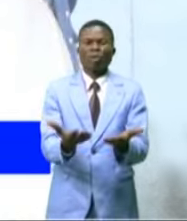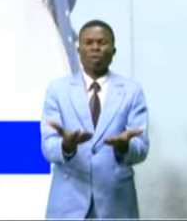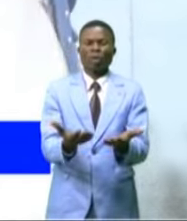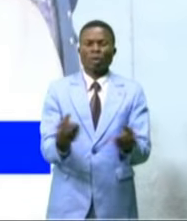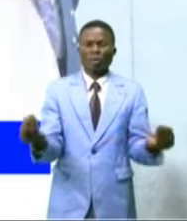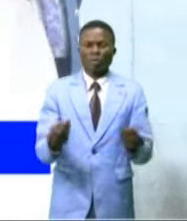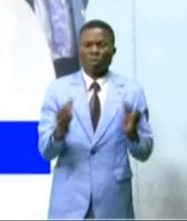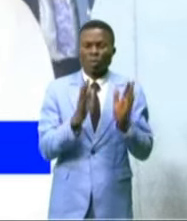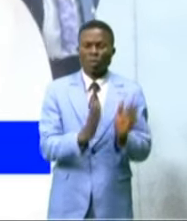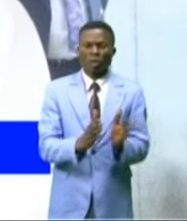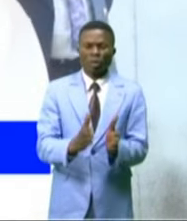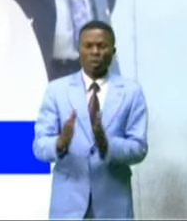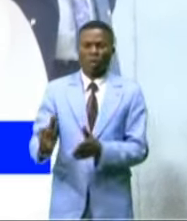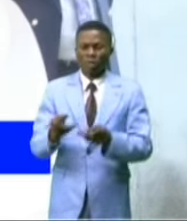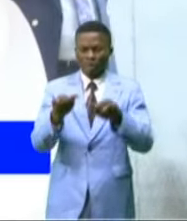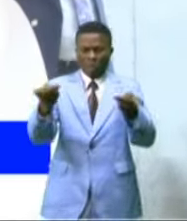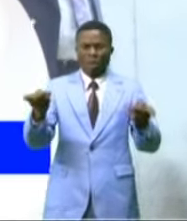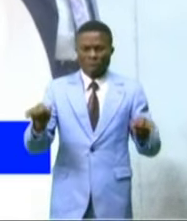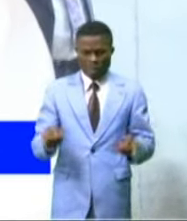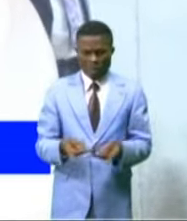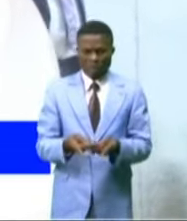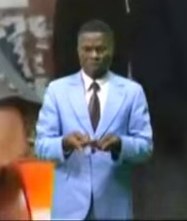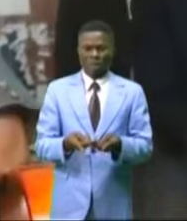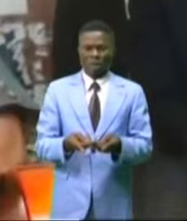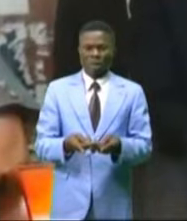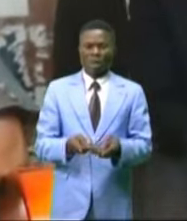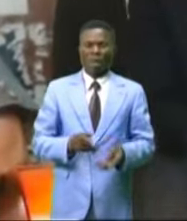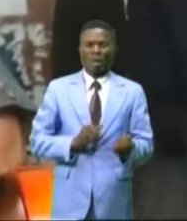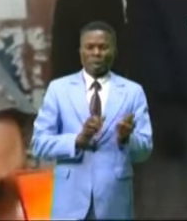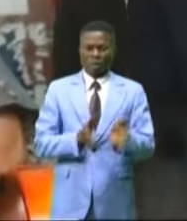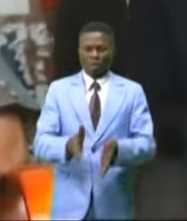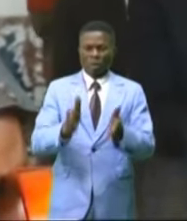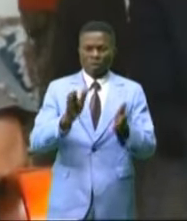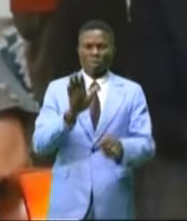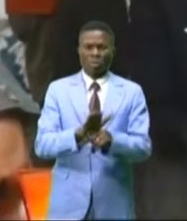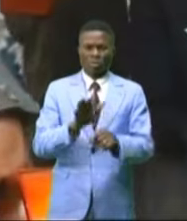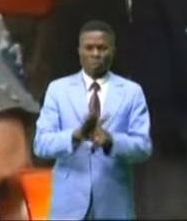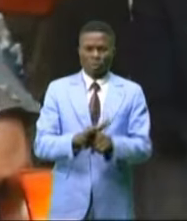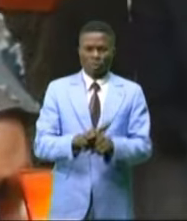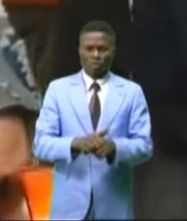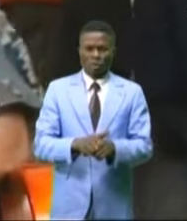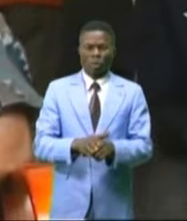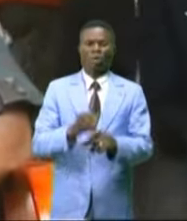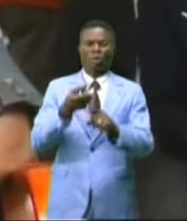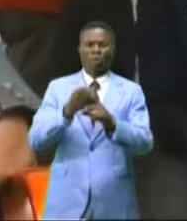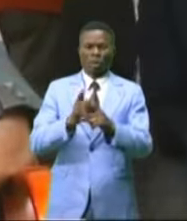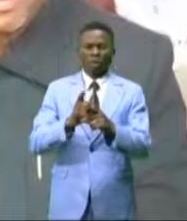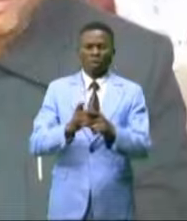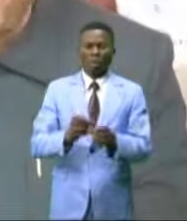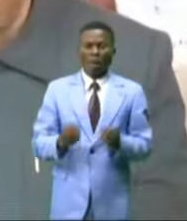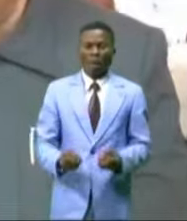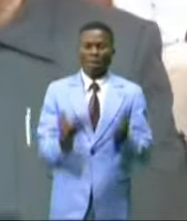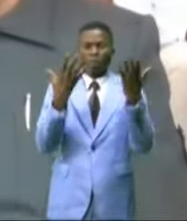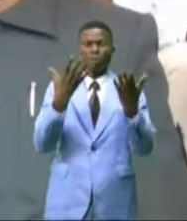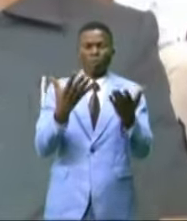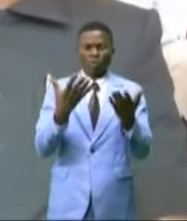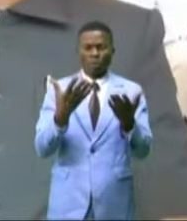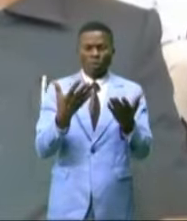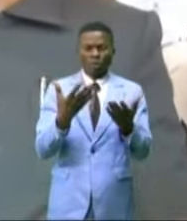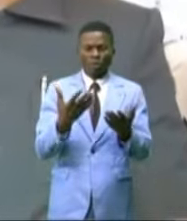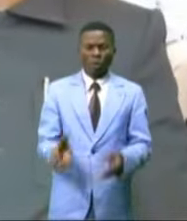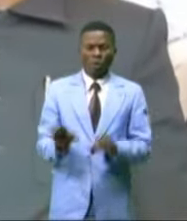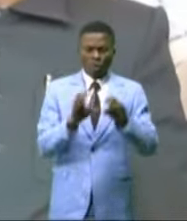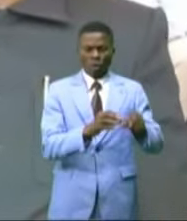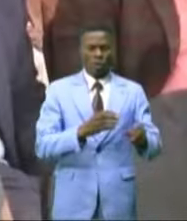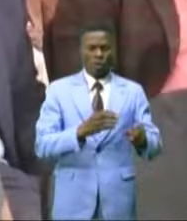vue de préparer la plateforme de la chaussée pose de ramblé en tout venant volcanique pose de la couche de